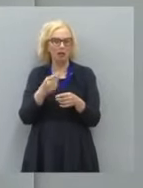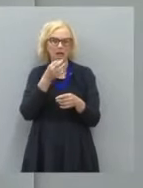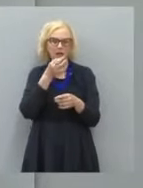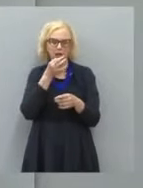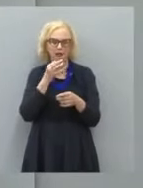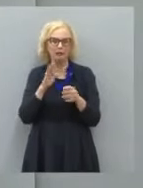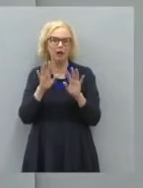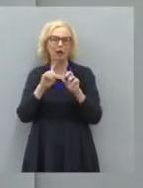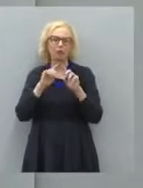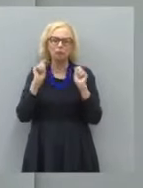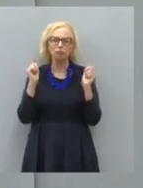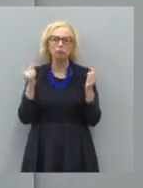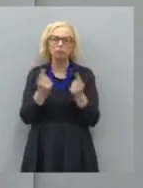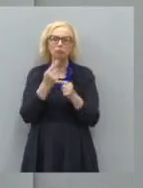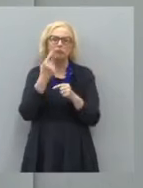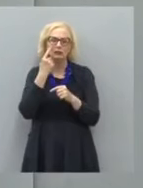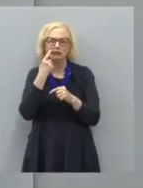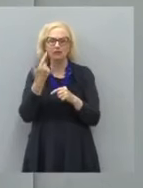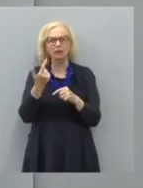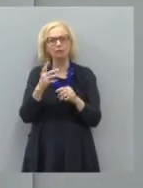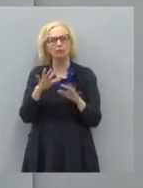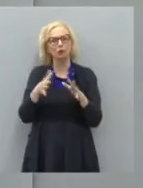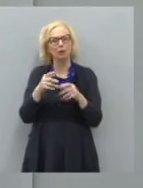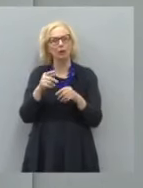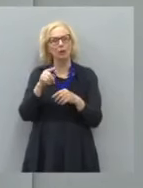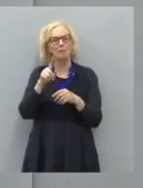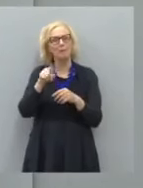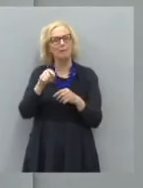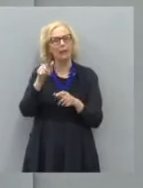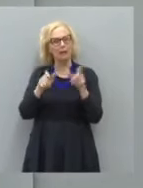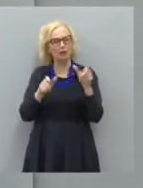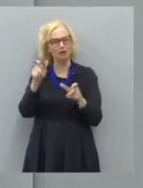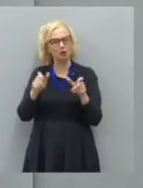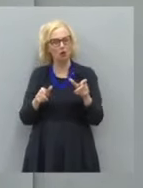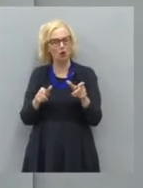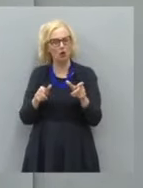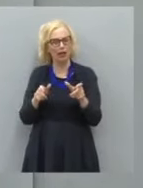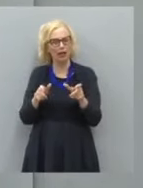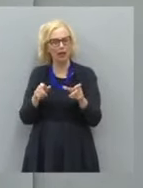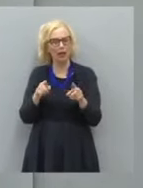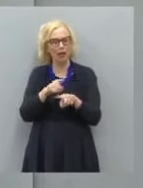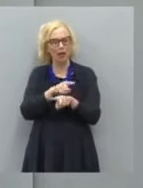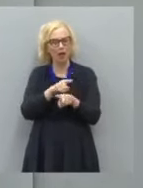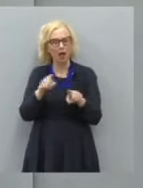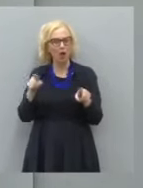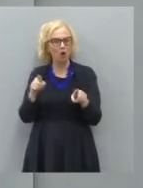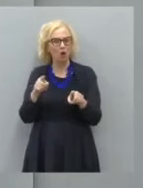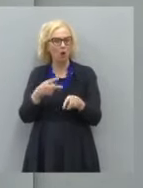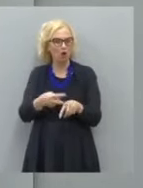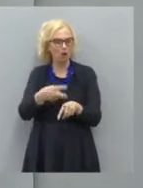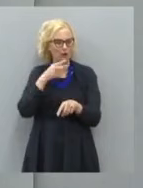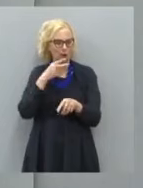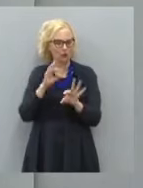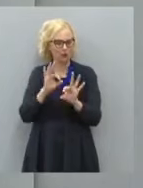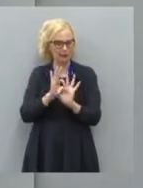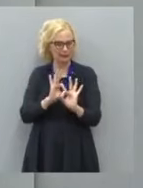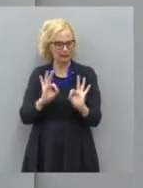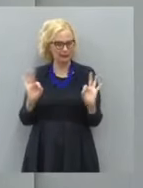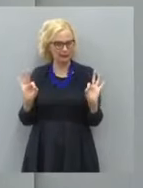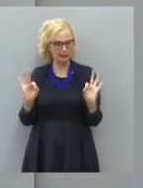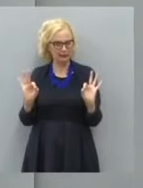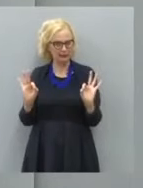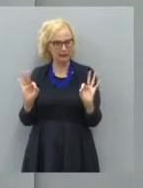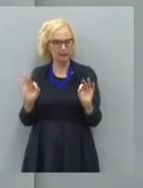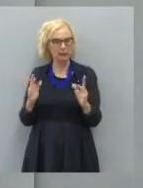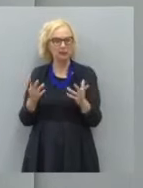vede in questo momento circa un migliaio di persone che non hanno dato risposte o che comunque in qualche modo